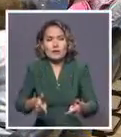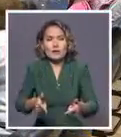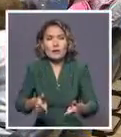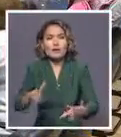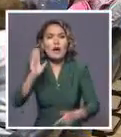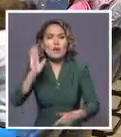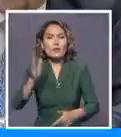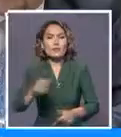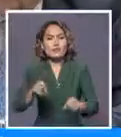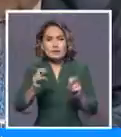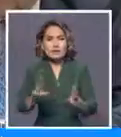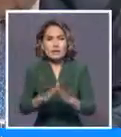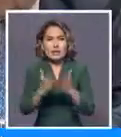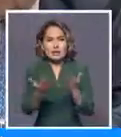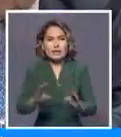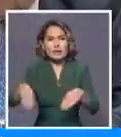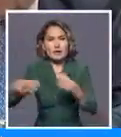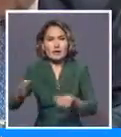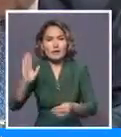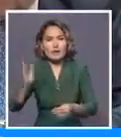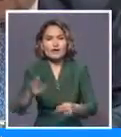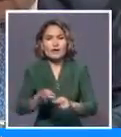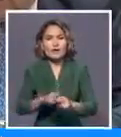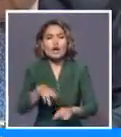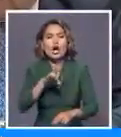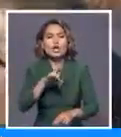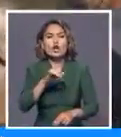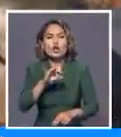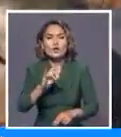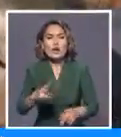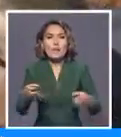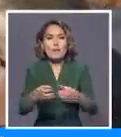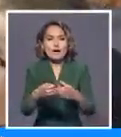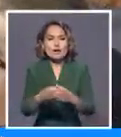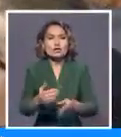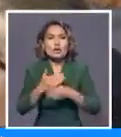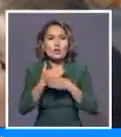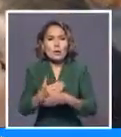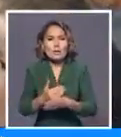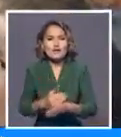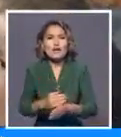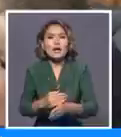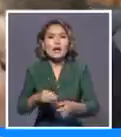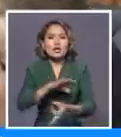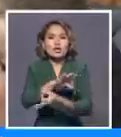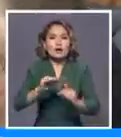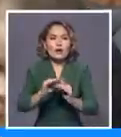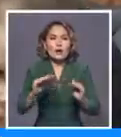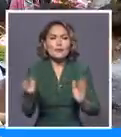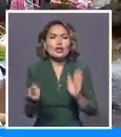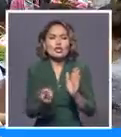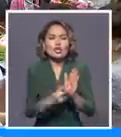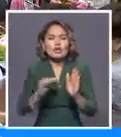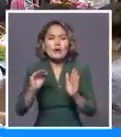болды. Игі іс Нұр Отан партиясының бақытты балалық акциясы аясында жүзеге асты. Былтыр бас партия акция шеңберінде 7000-ға жуық